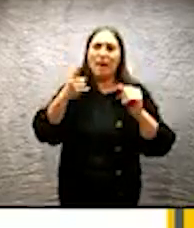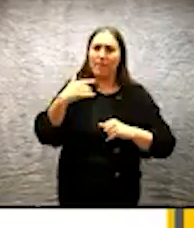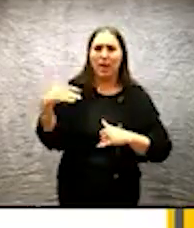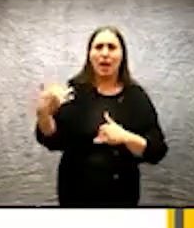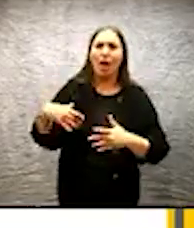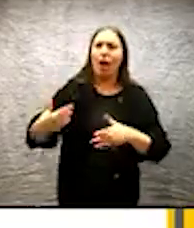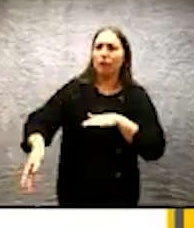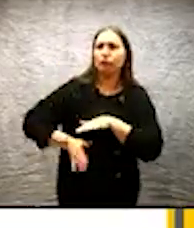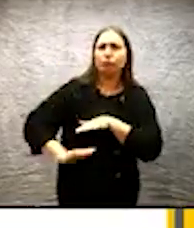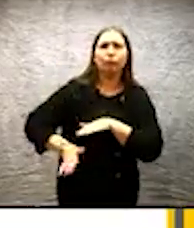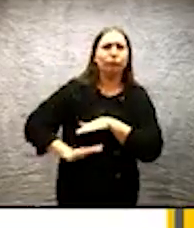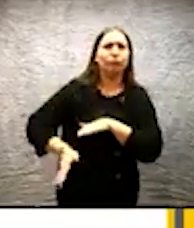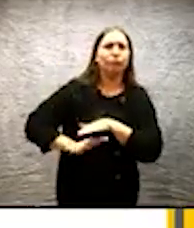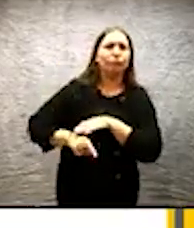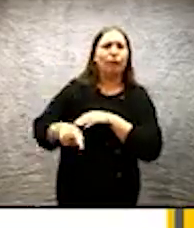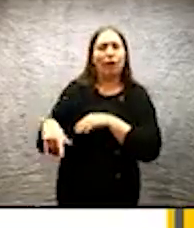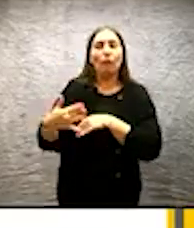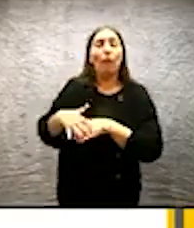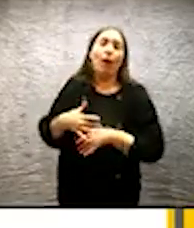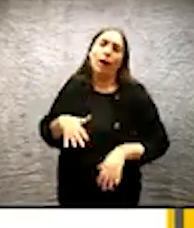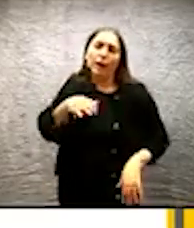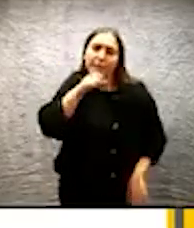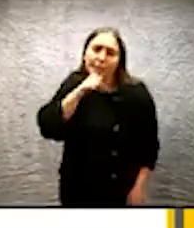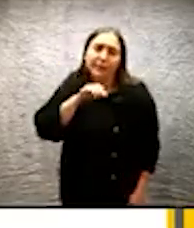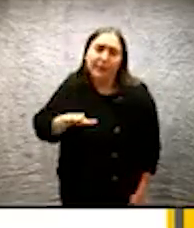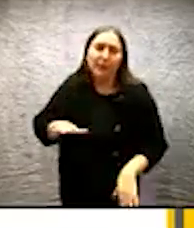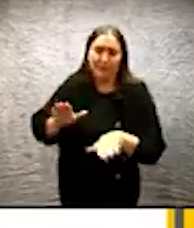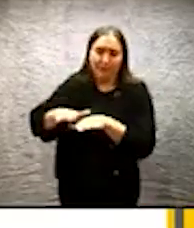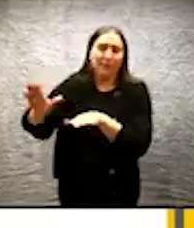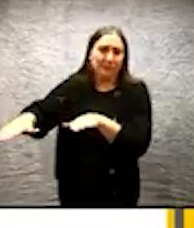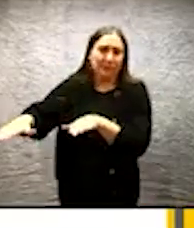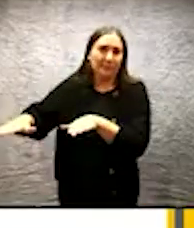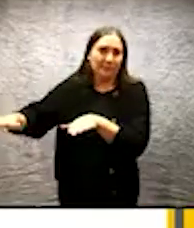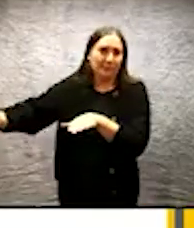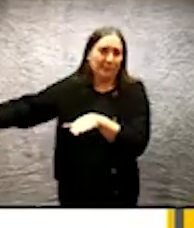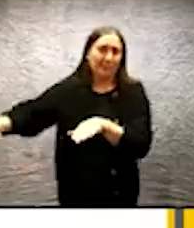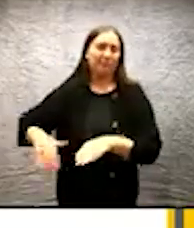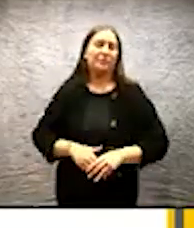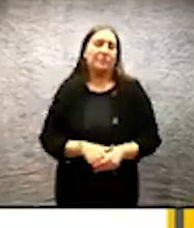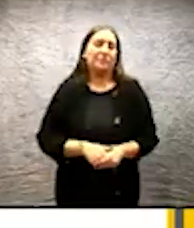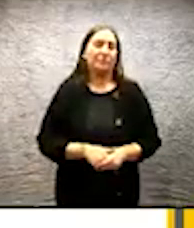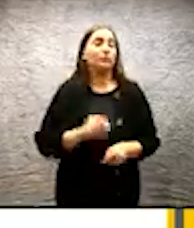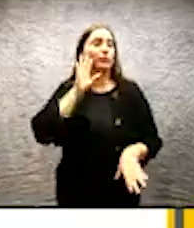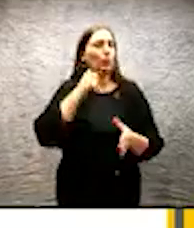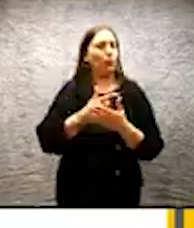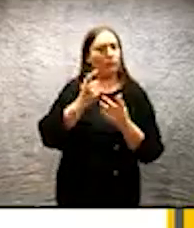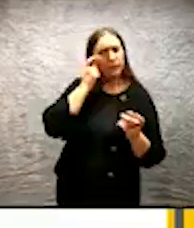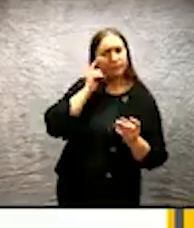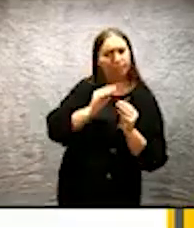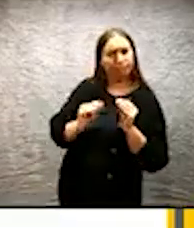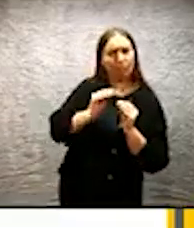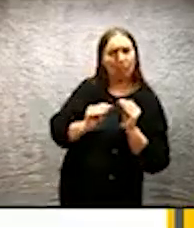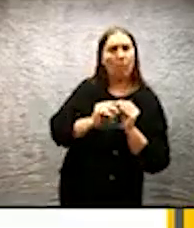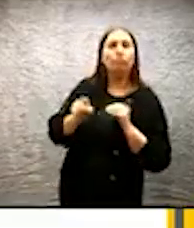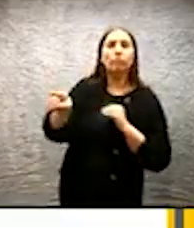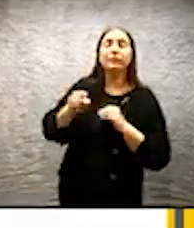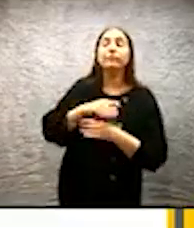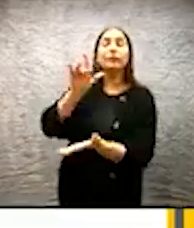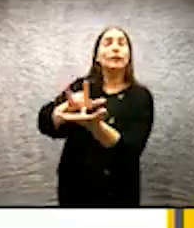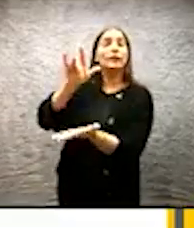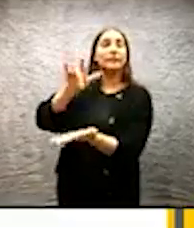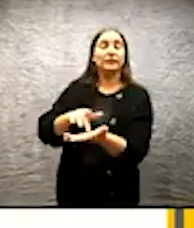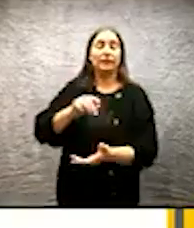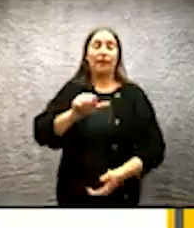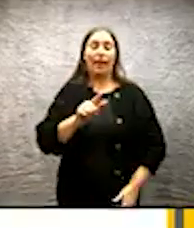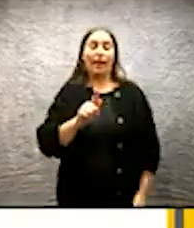mal, ils avaient pris de l'âge. Donc on a pris la décision de les vendre par l'intermédiaire d'un site